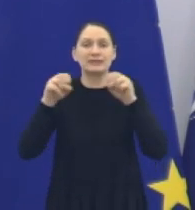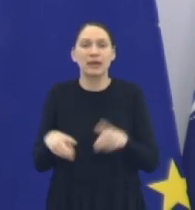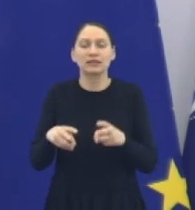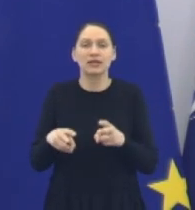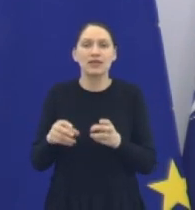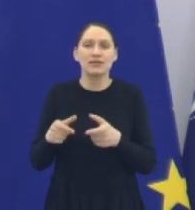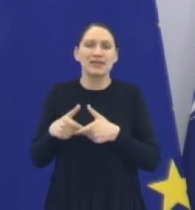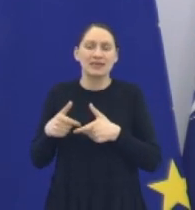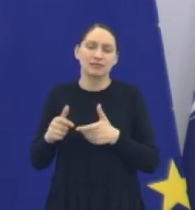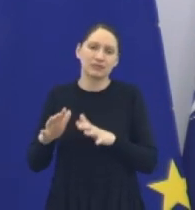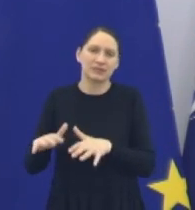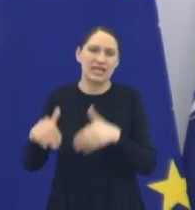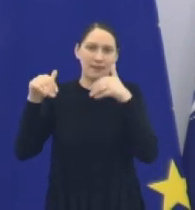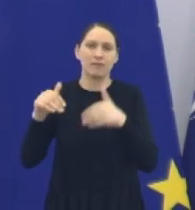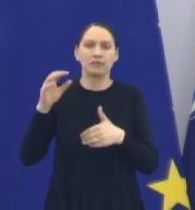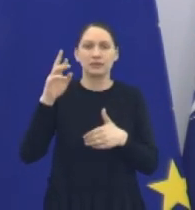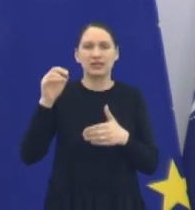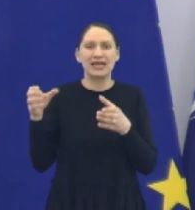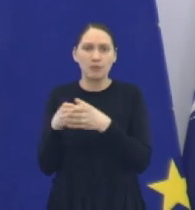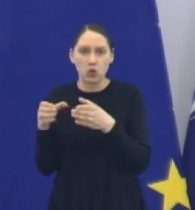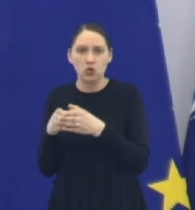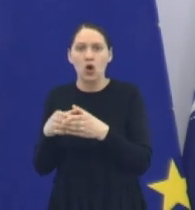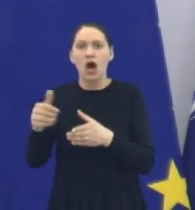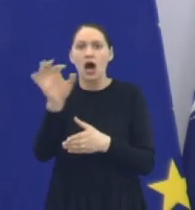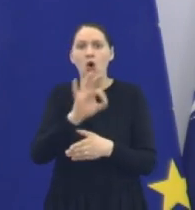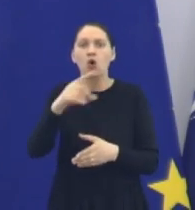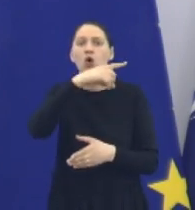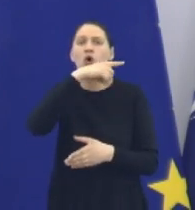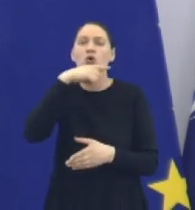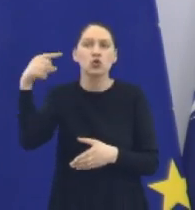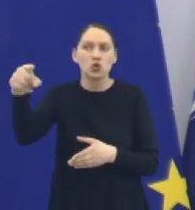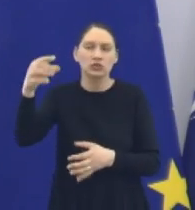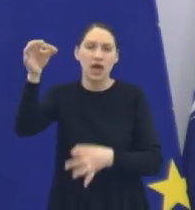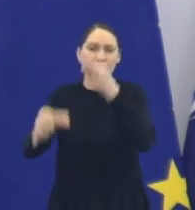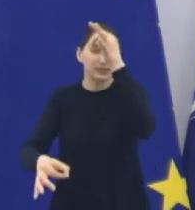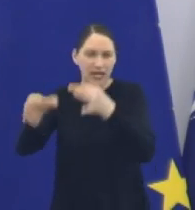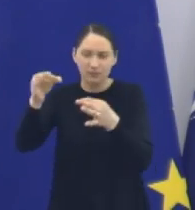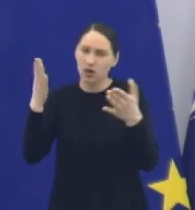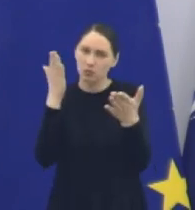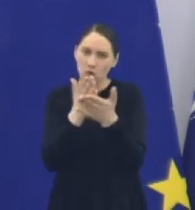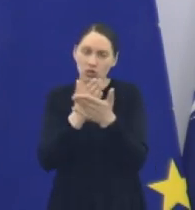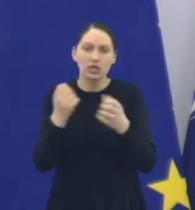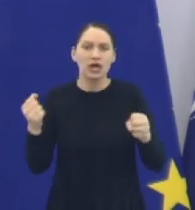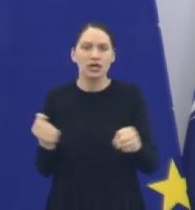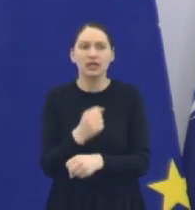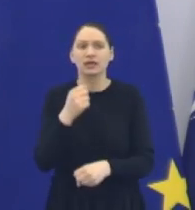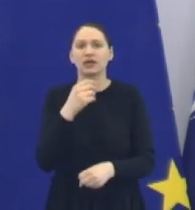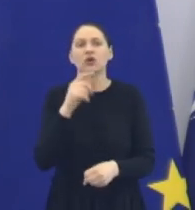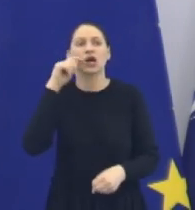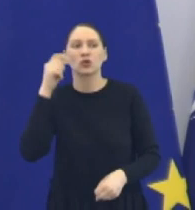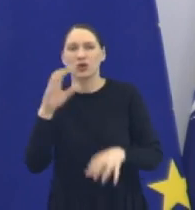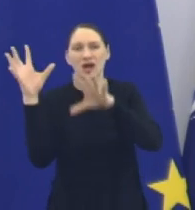tribunolą, dėl kurio būtų galima teisti Rusiją dėl agresijos Ukrainoje. Lietuva tokį kreipimą irgi yra